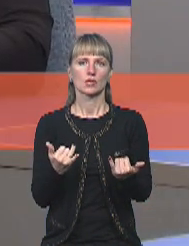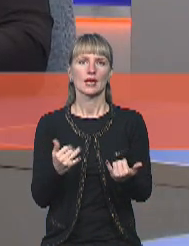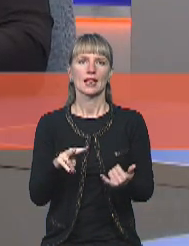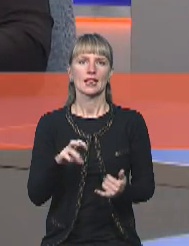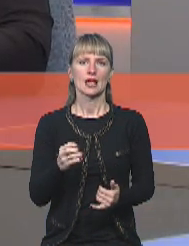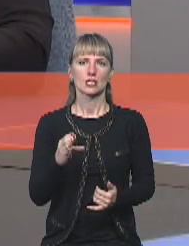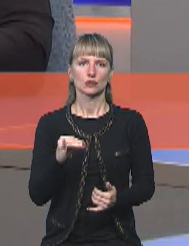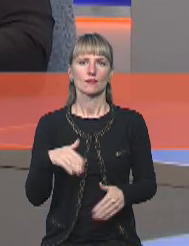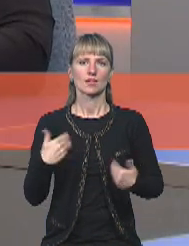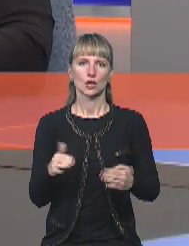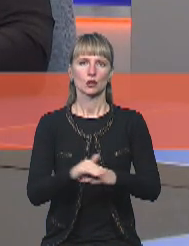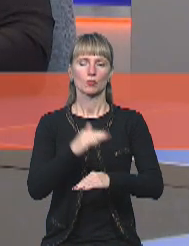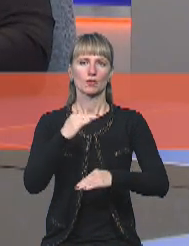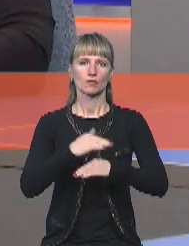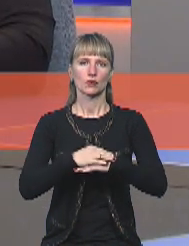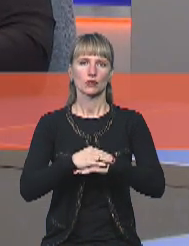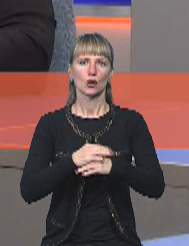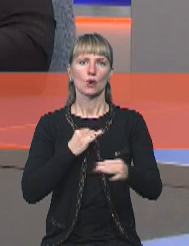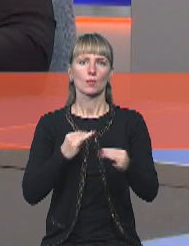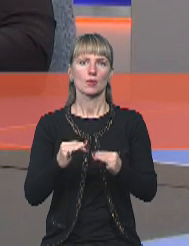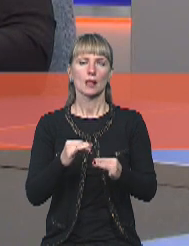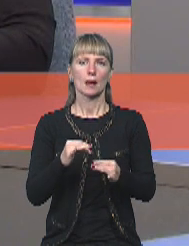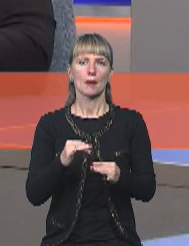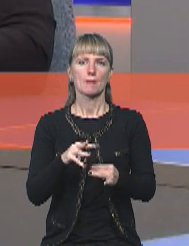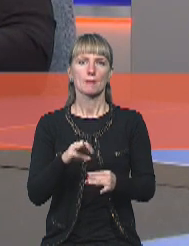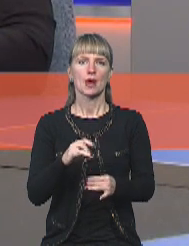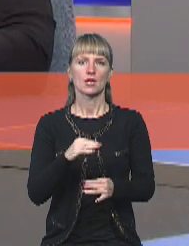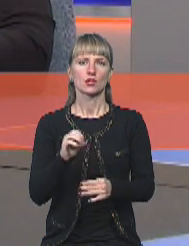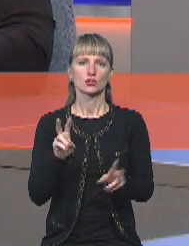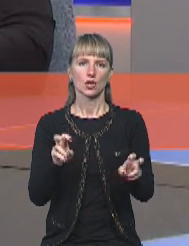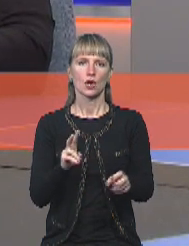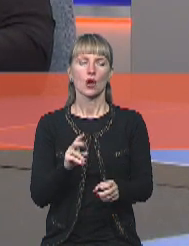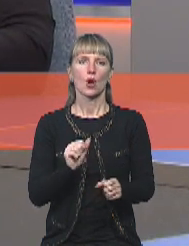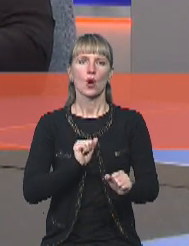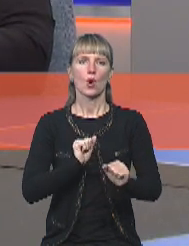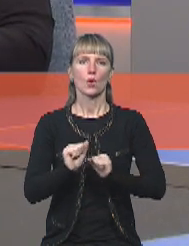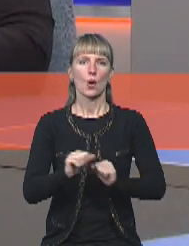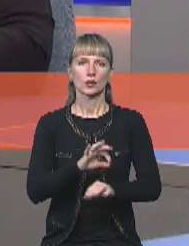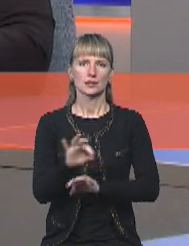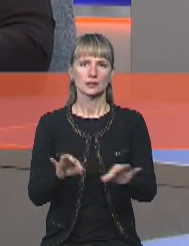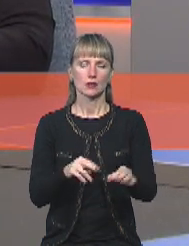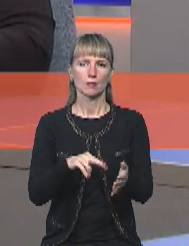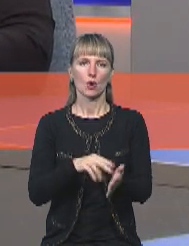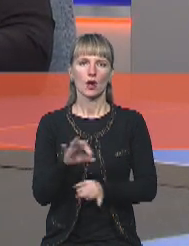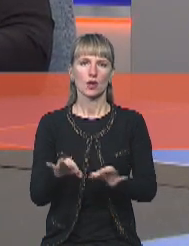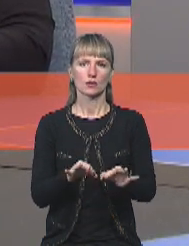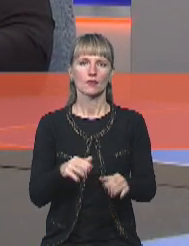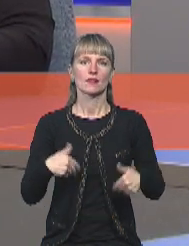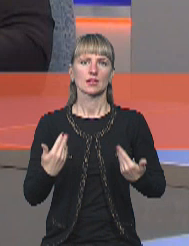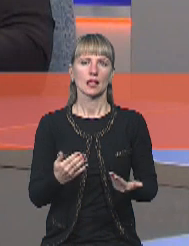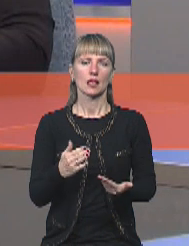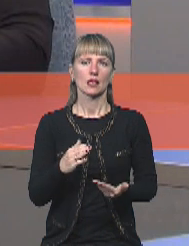вітаю, добрий вечір. Вітаю. Комунікаційна менеджерка проєктів, так? Координаторка. Координаторка проєктів. І вітаю в нашій студії Анастасія